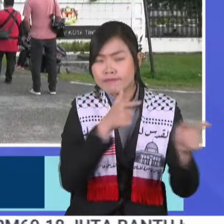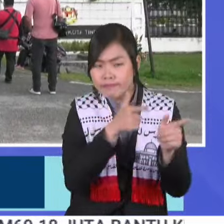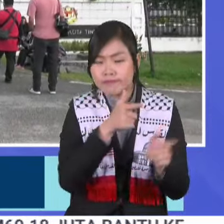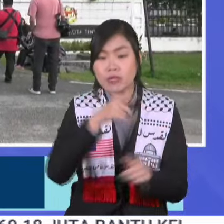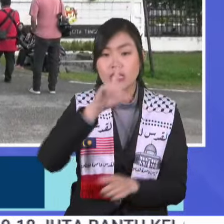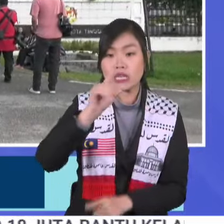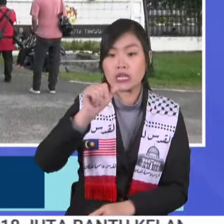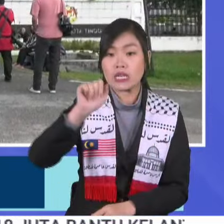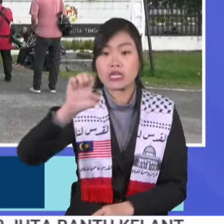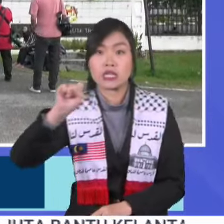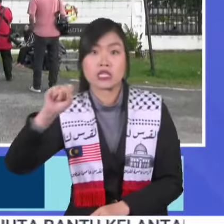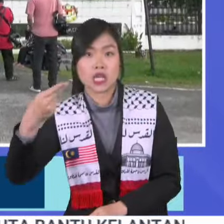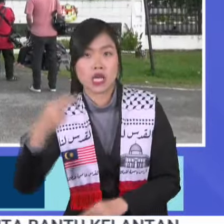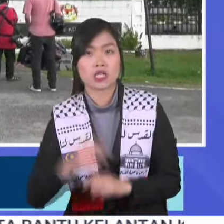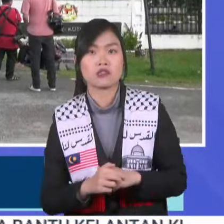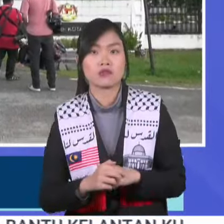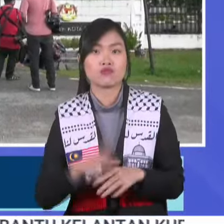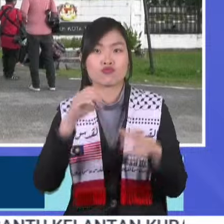mengikut perenggan